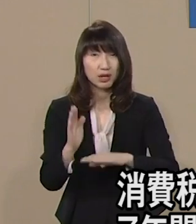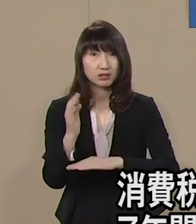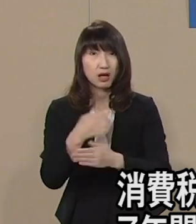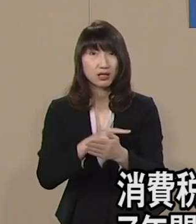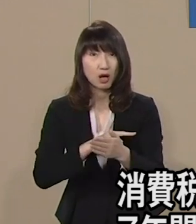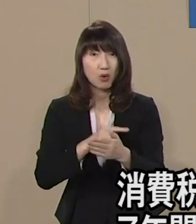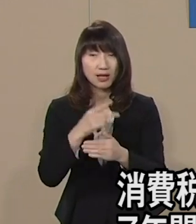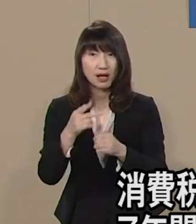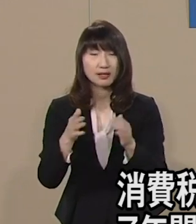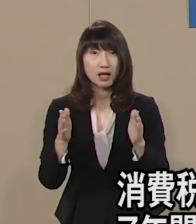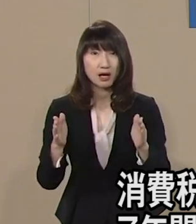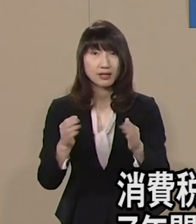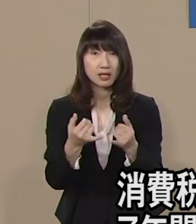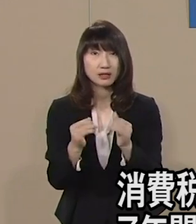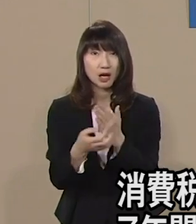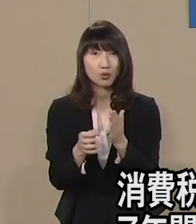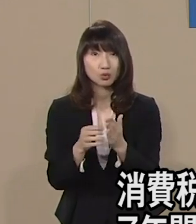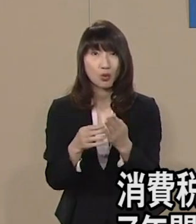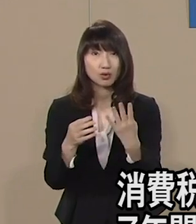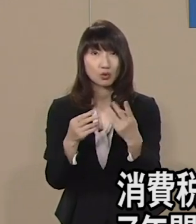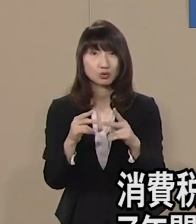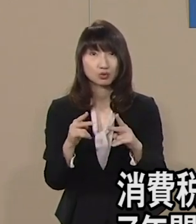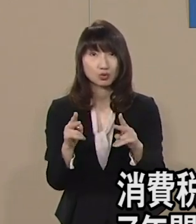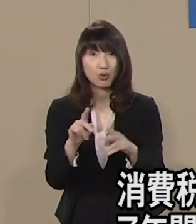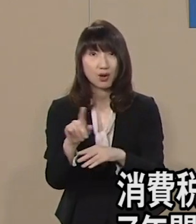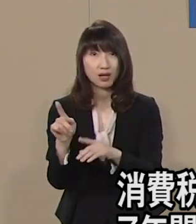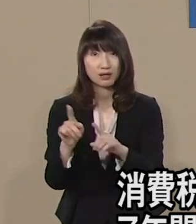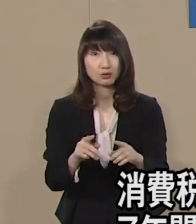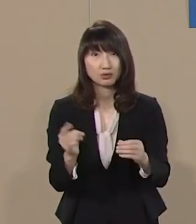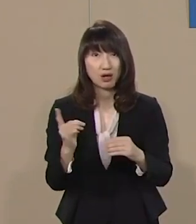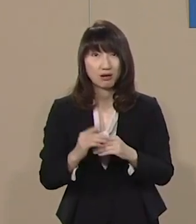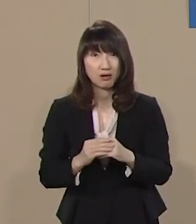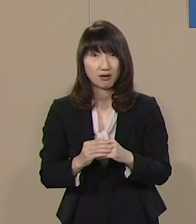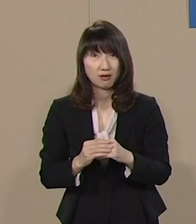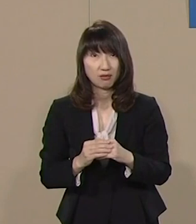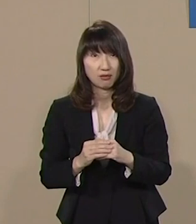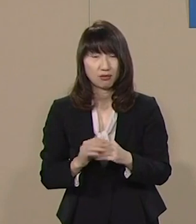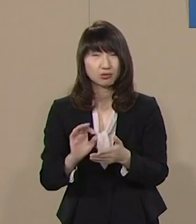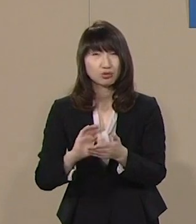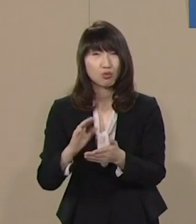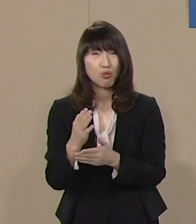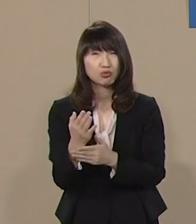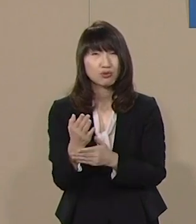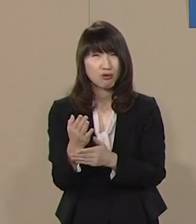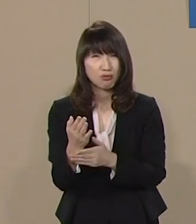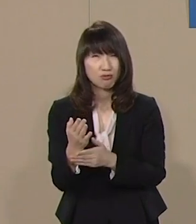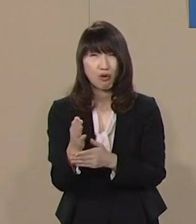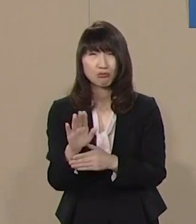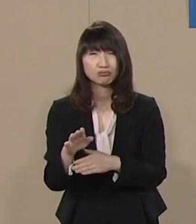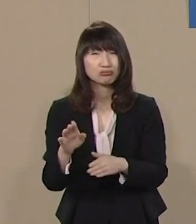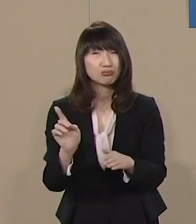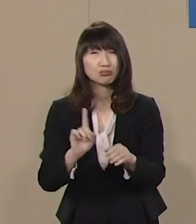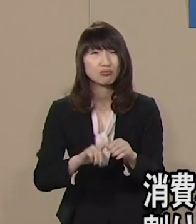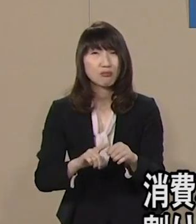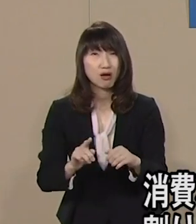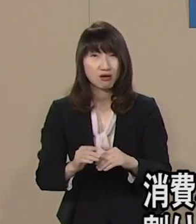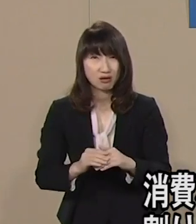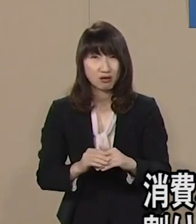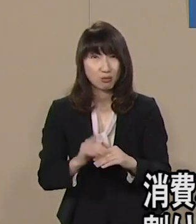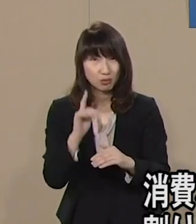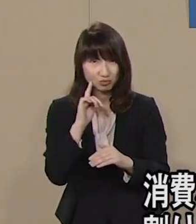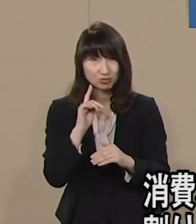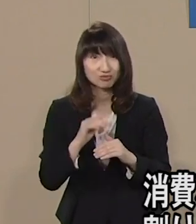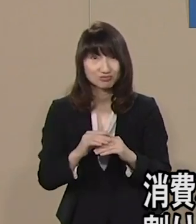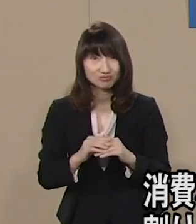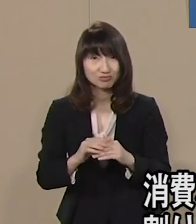は7年間で社会保障を4兆円以上削っていますじゃあ消費税は何のためにあるんでしょうか消費